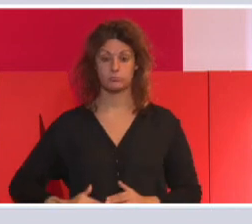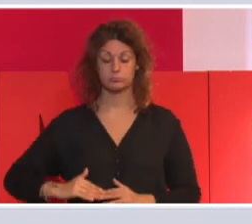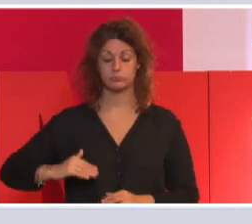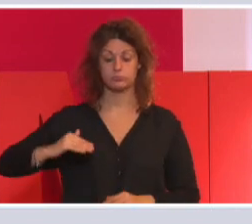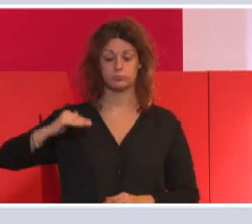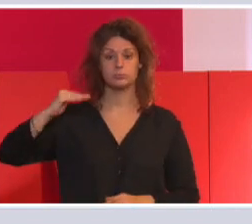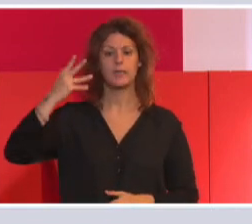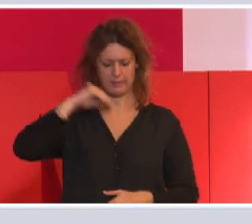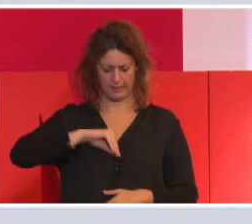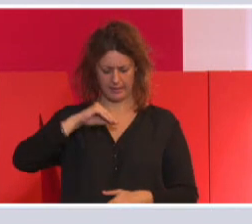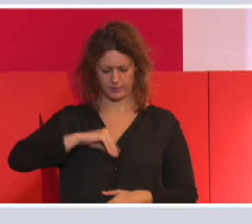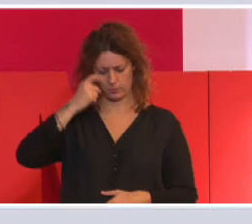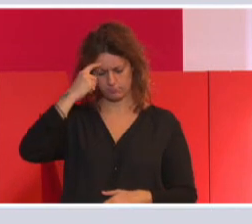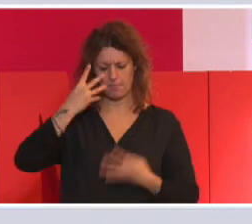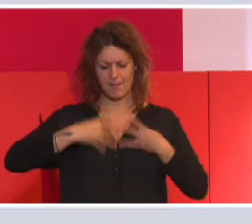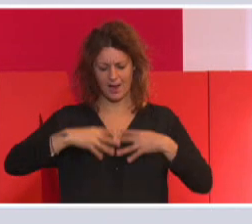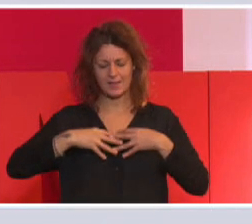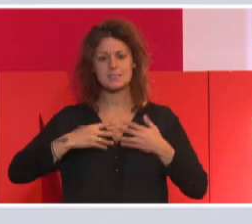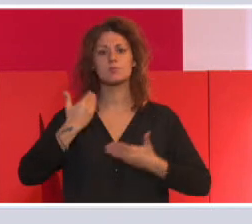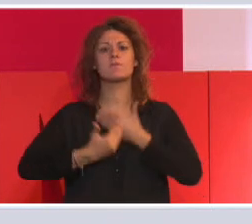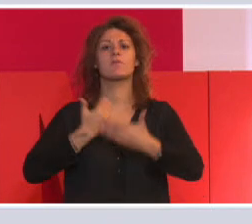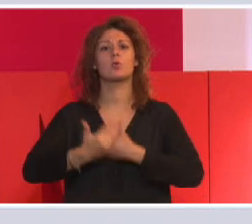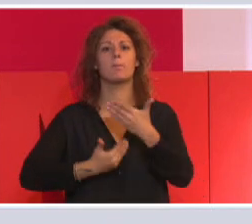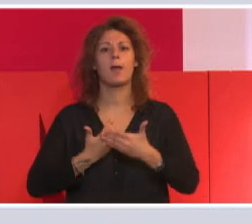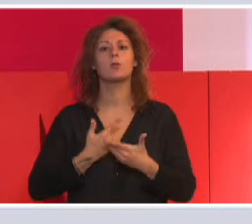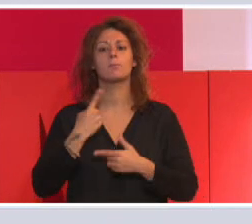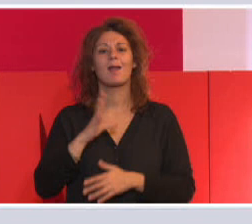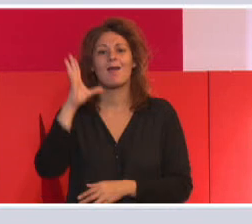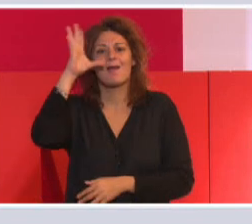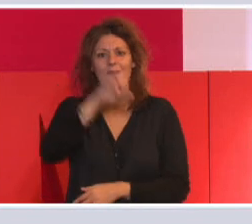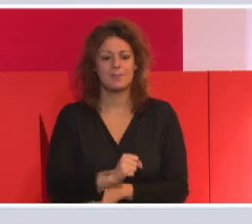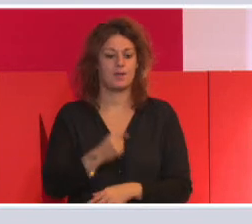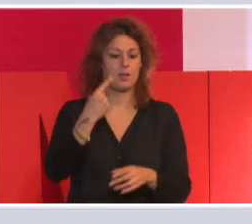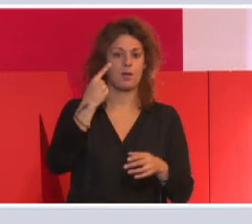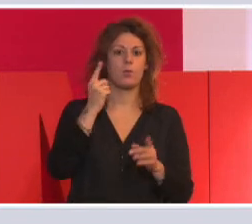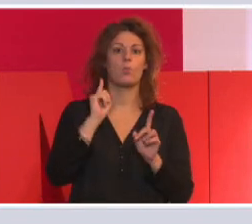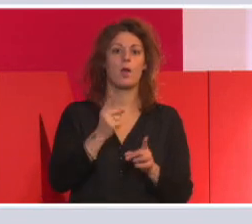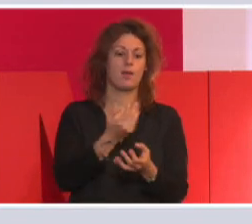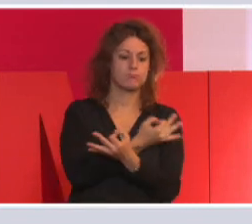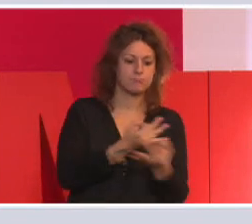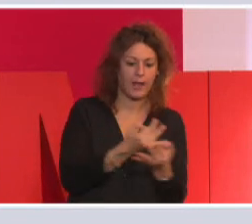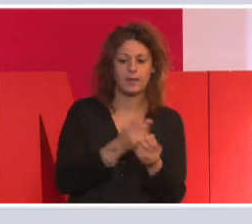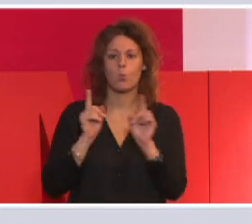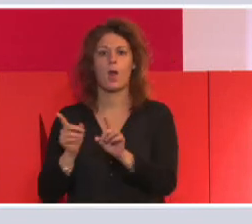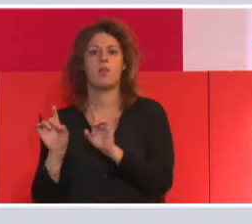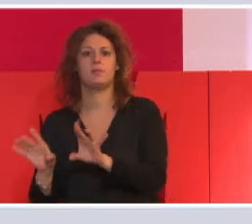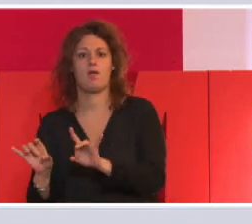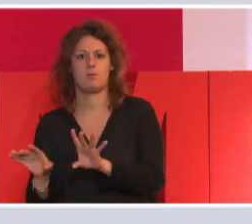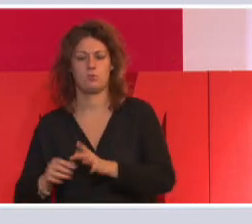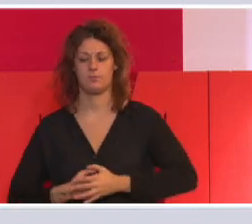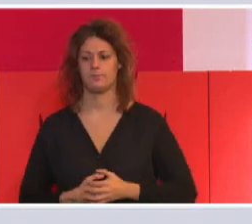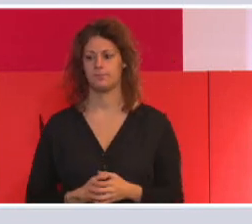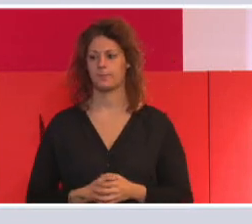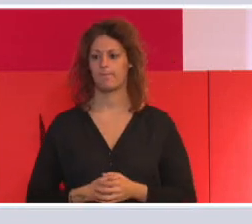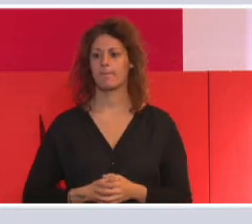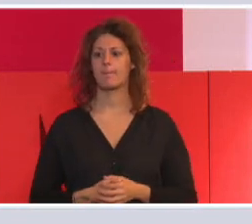questo ora tanto perché vogliamo fare un pò la parte scientifica il meccanismo in assoluto più